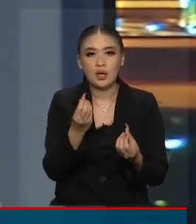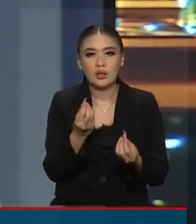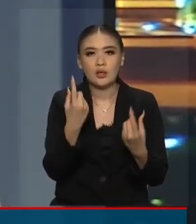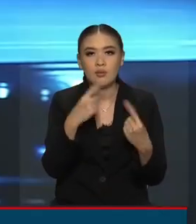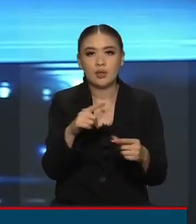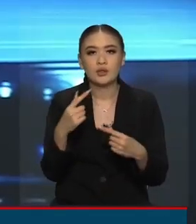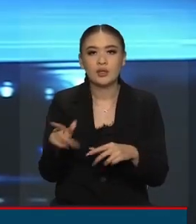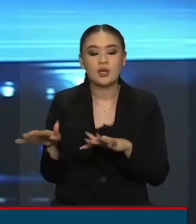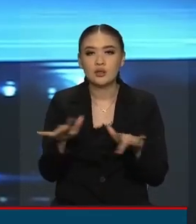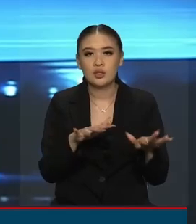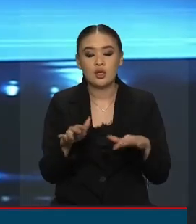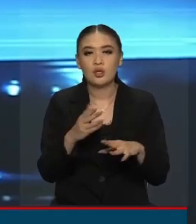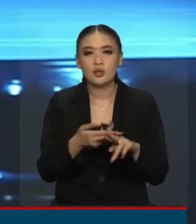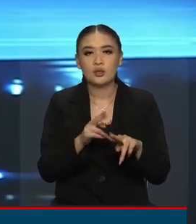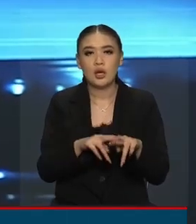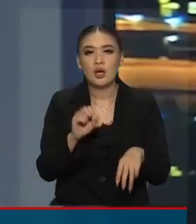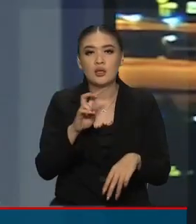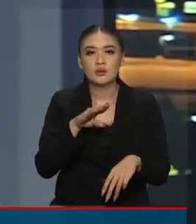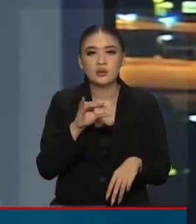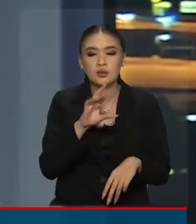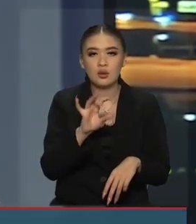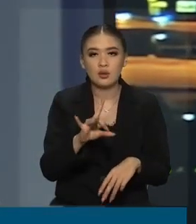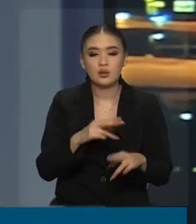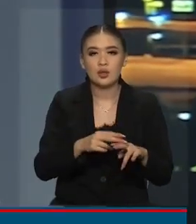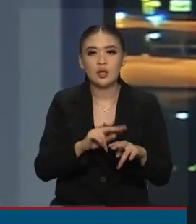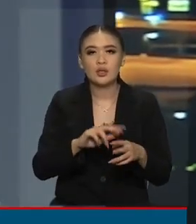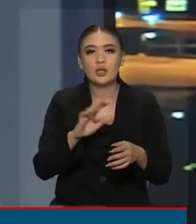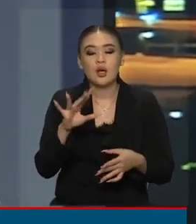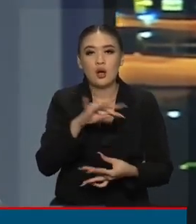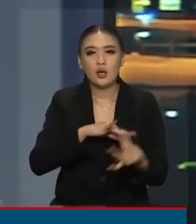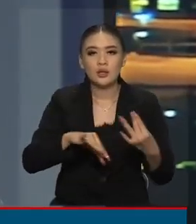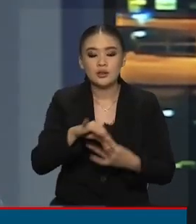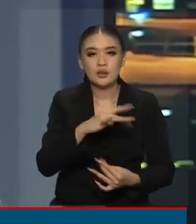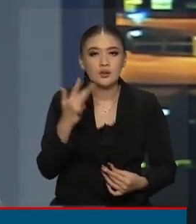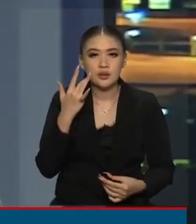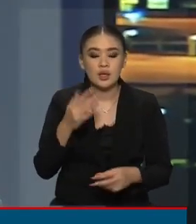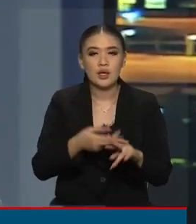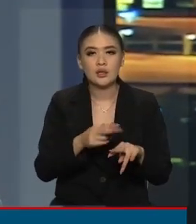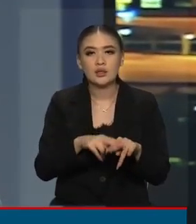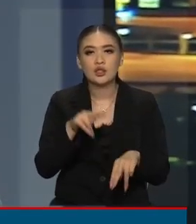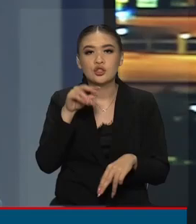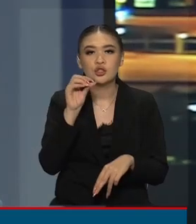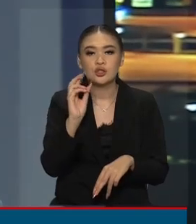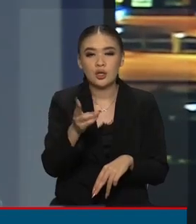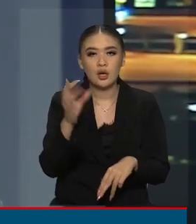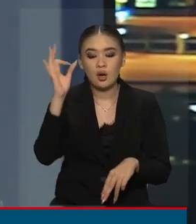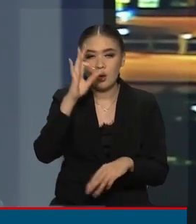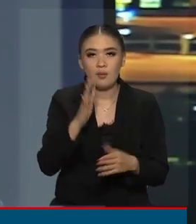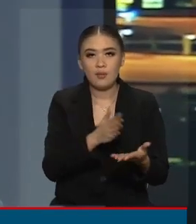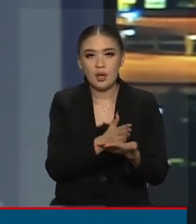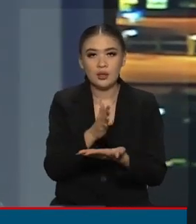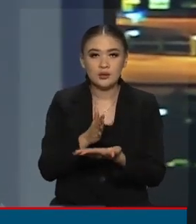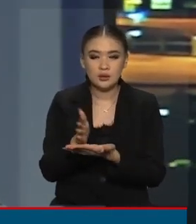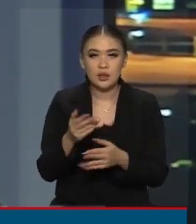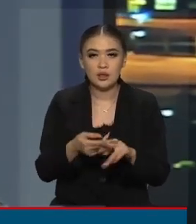басқа әдістермен жүргізіледі. Антикорменен тығыз жұмыс істейміз бұл бағытта. Integrity check деген осындай бағытта